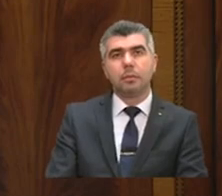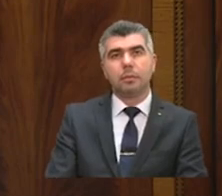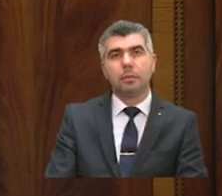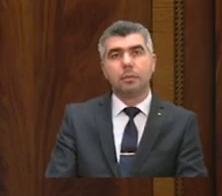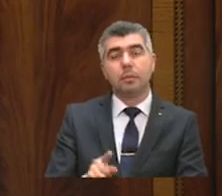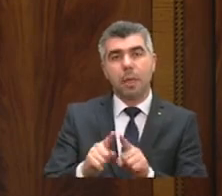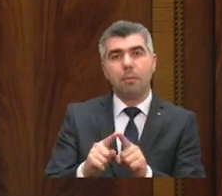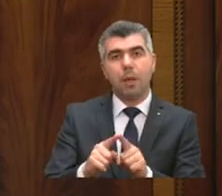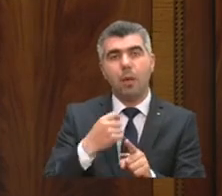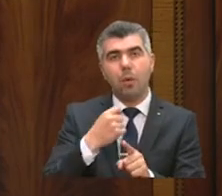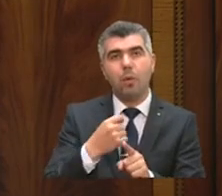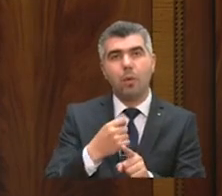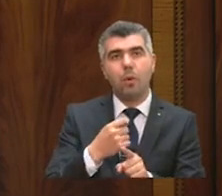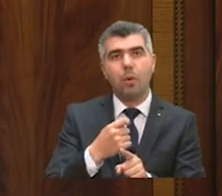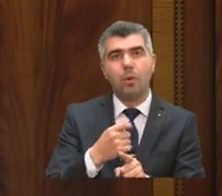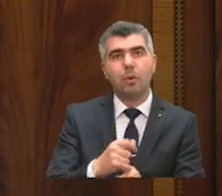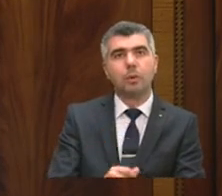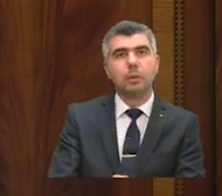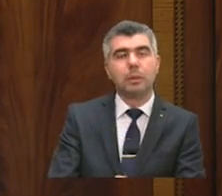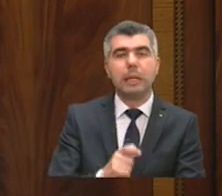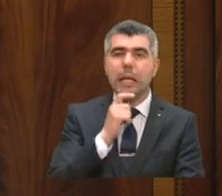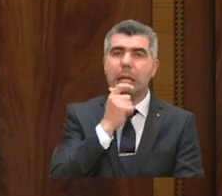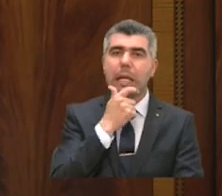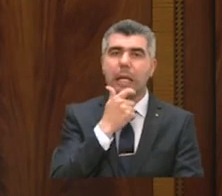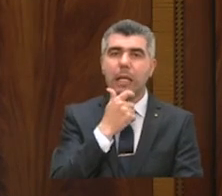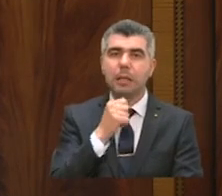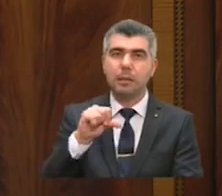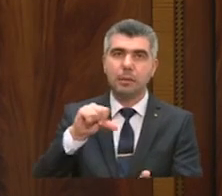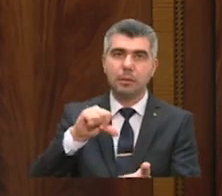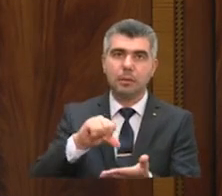الغوايوميني في انجلترا في